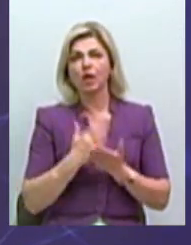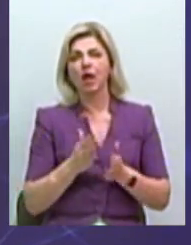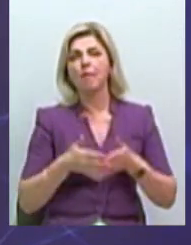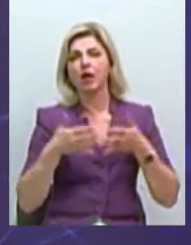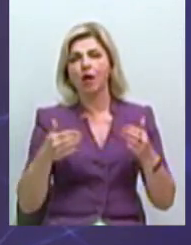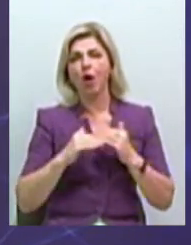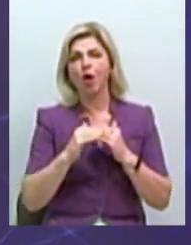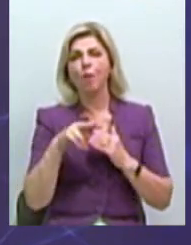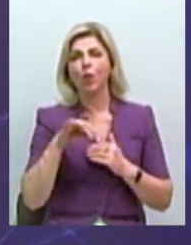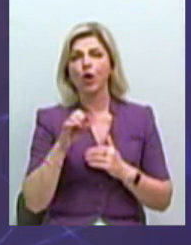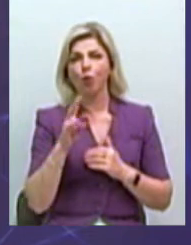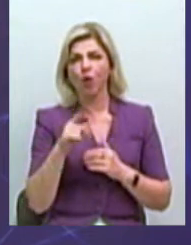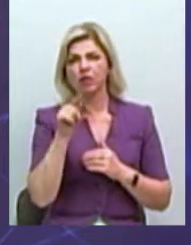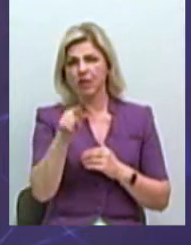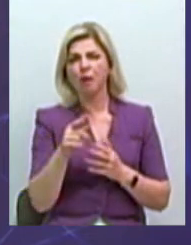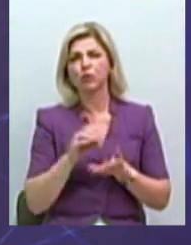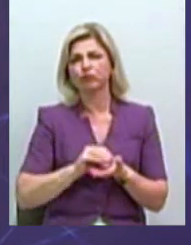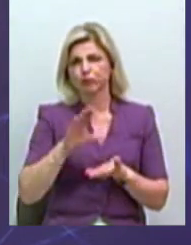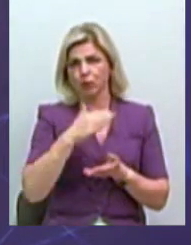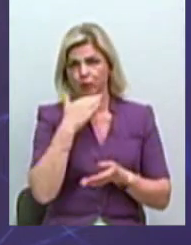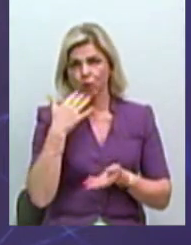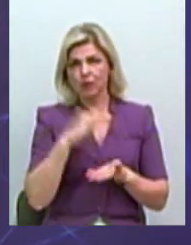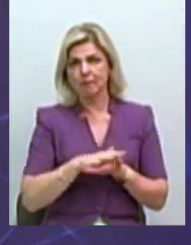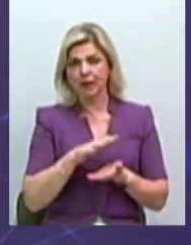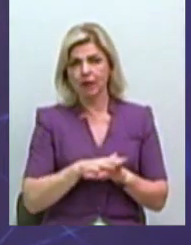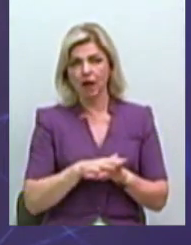де накопичилась величезна купа сміття, але